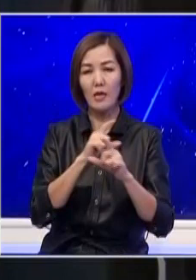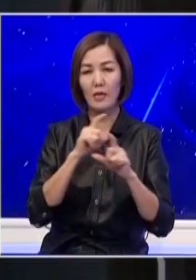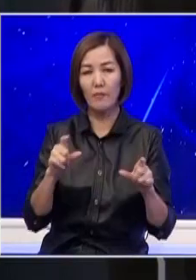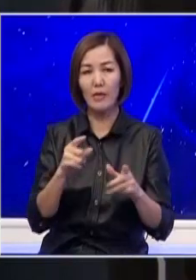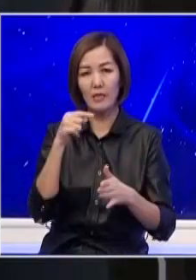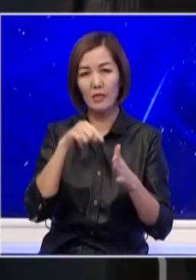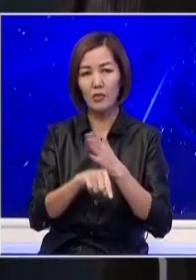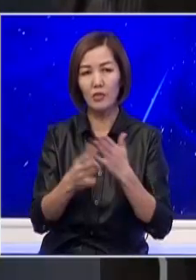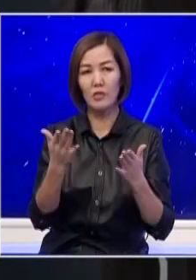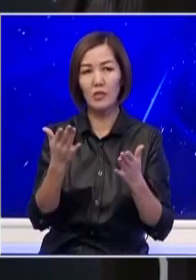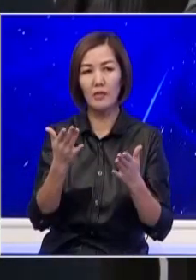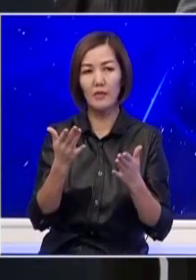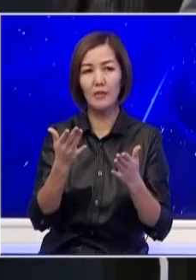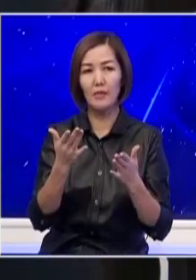ғимаратта